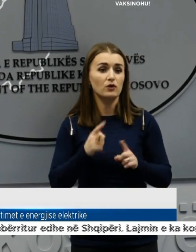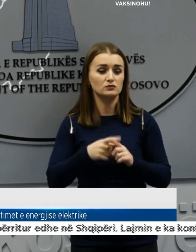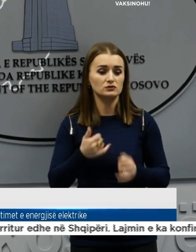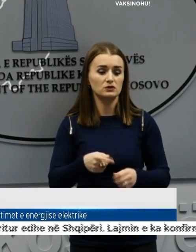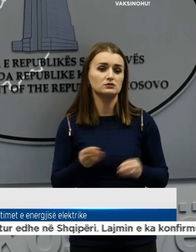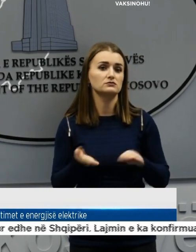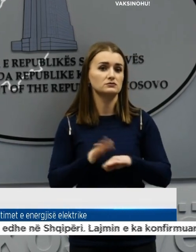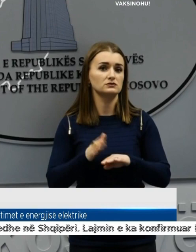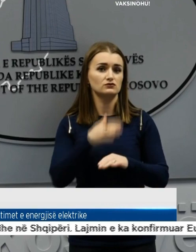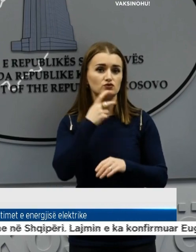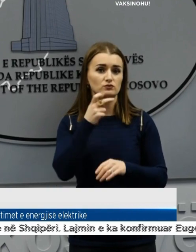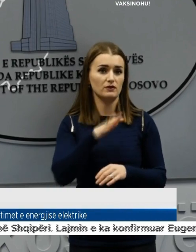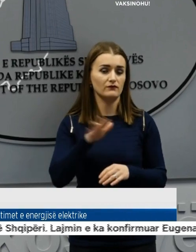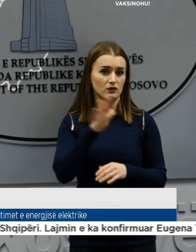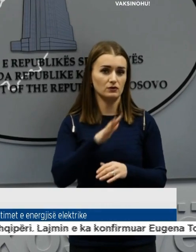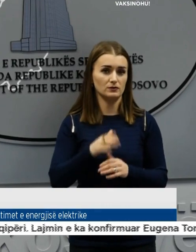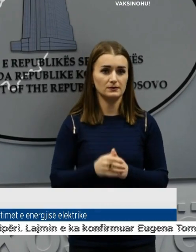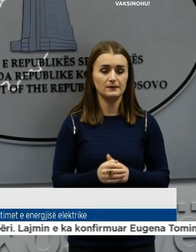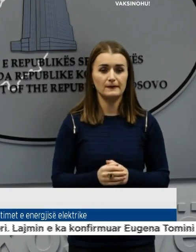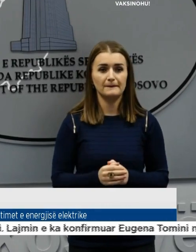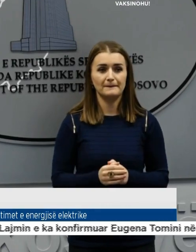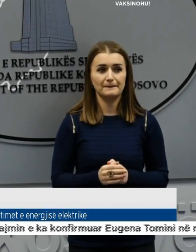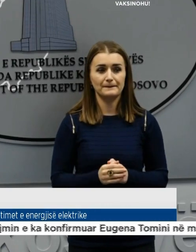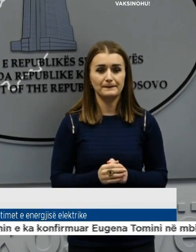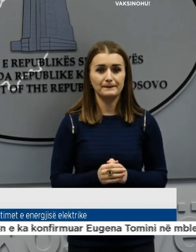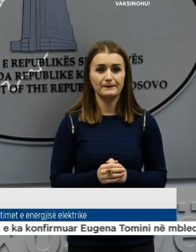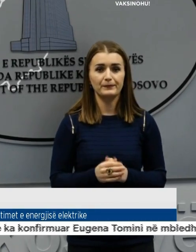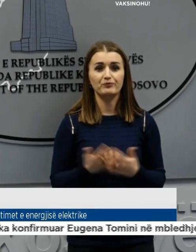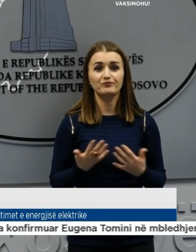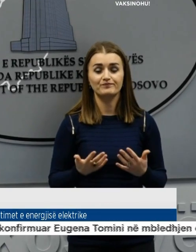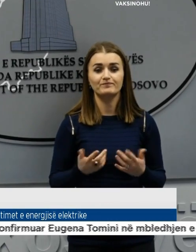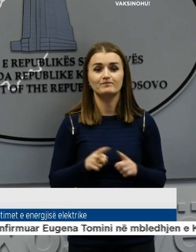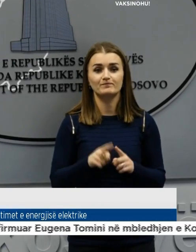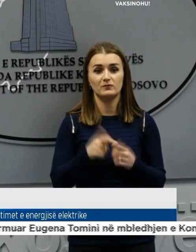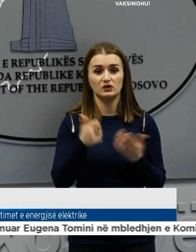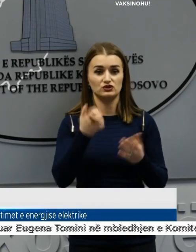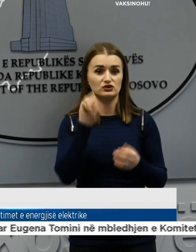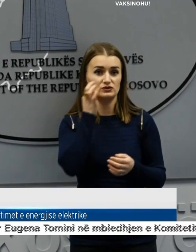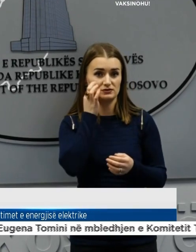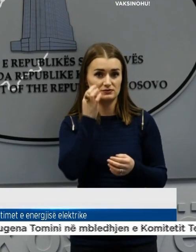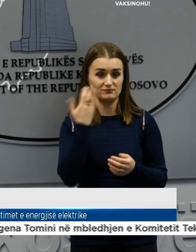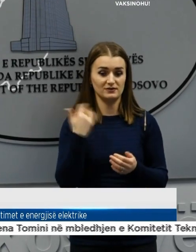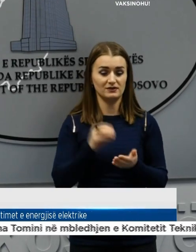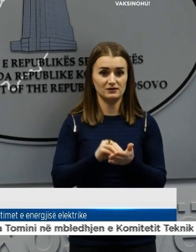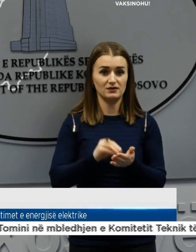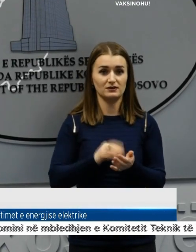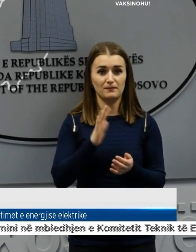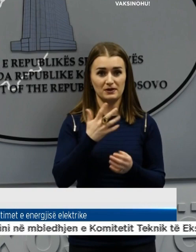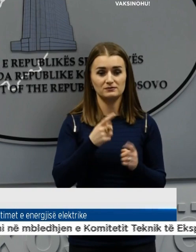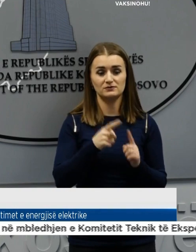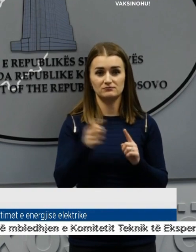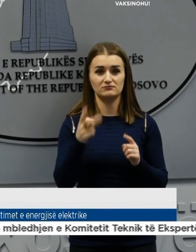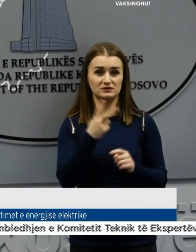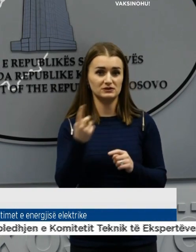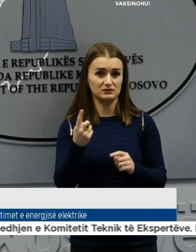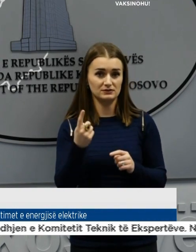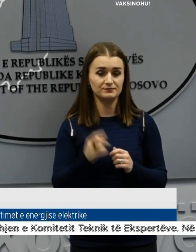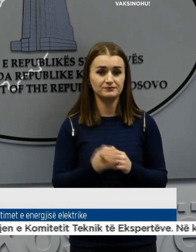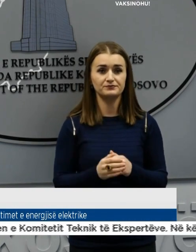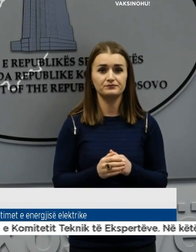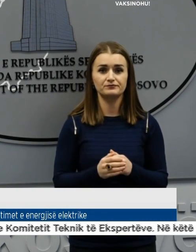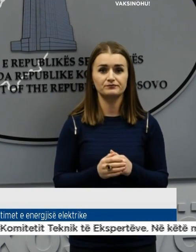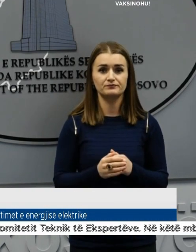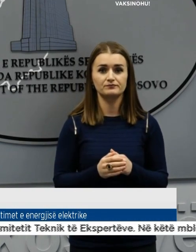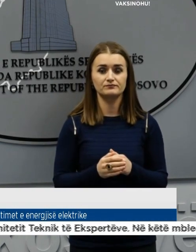evropian. Do me thonë, vetëm për 6 dit, prej datës 15 deri në datën 21, ka pasur në çmime edhe